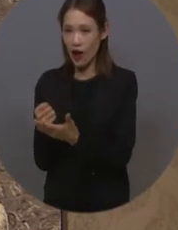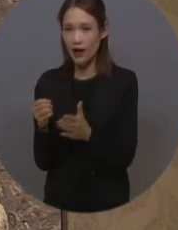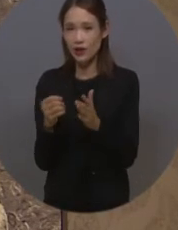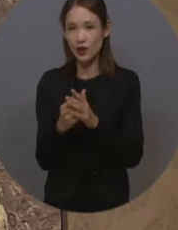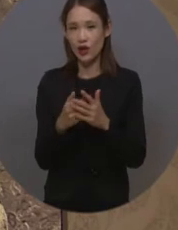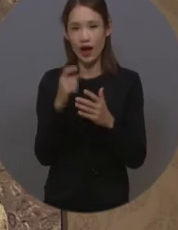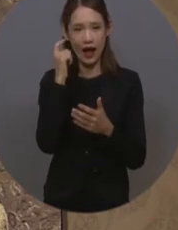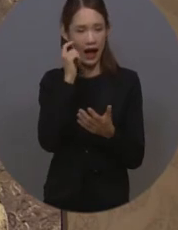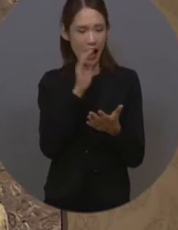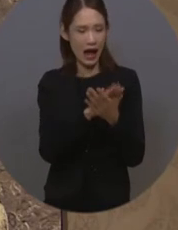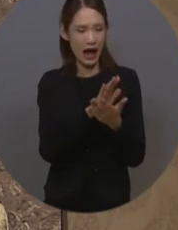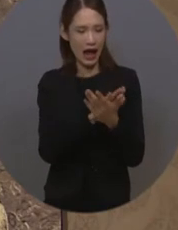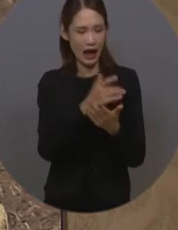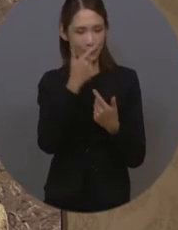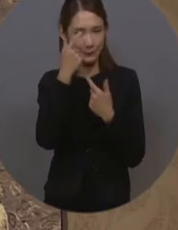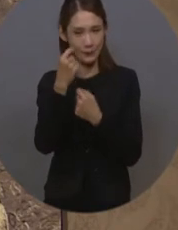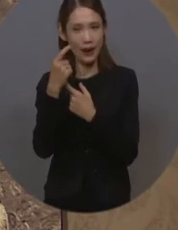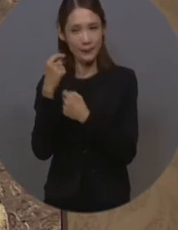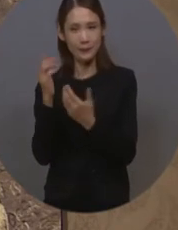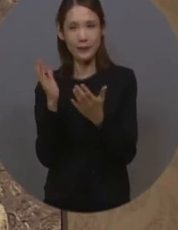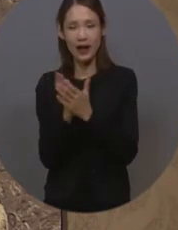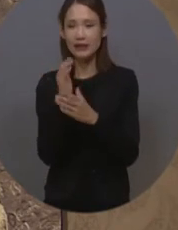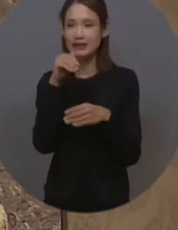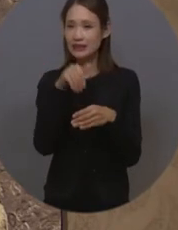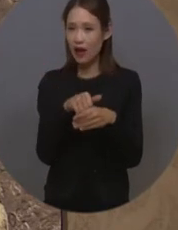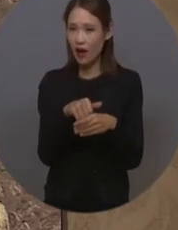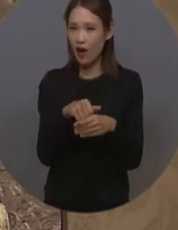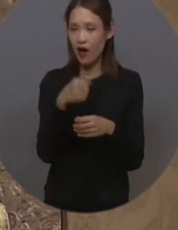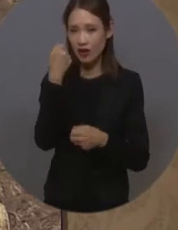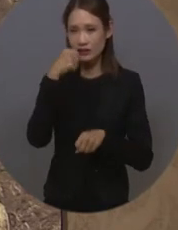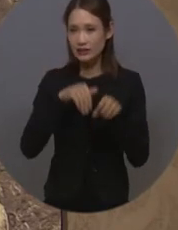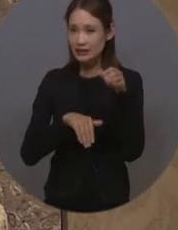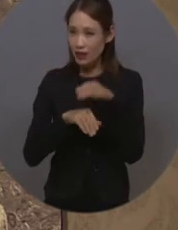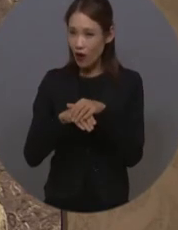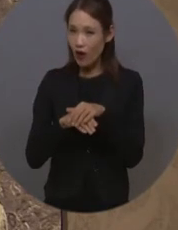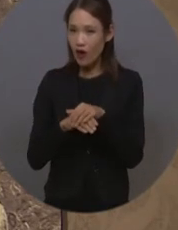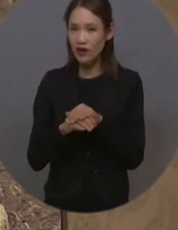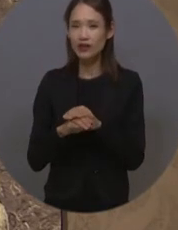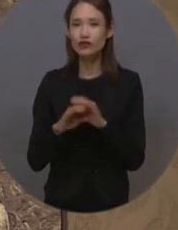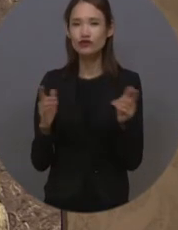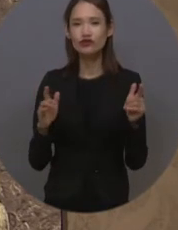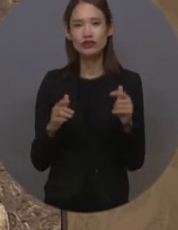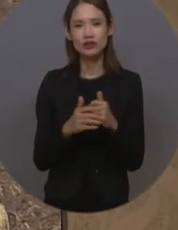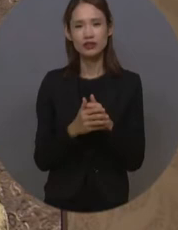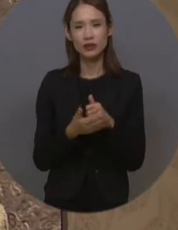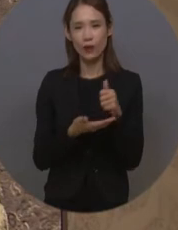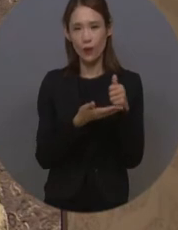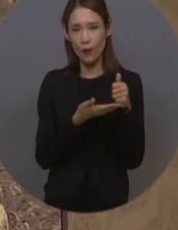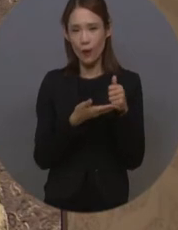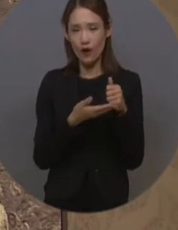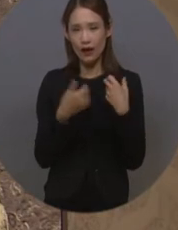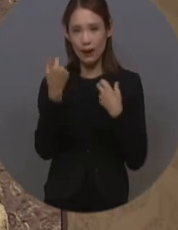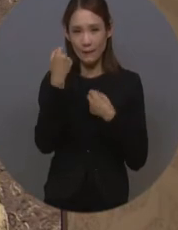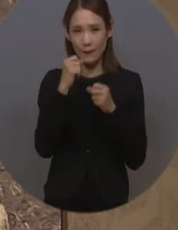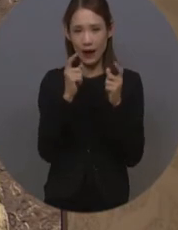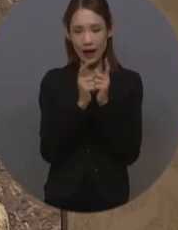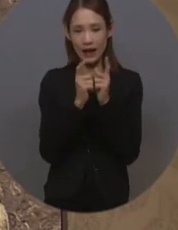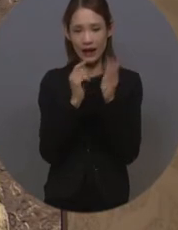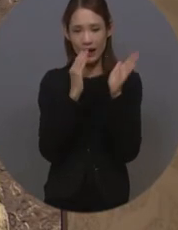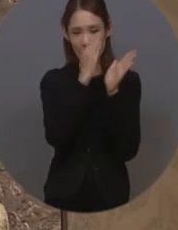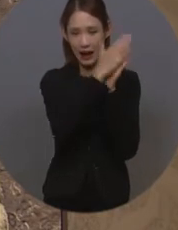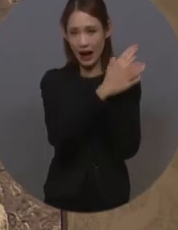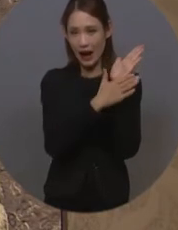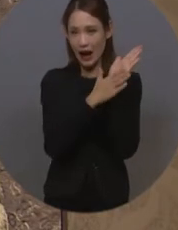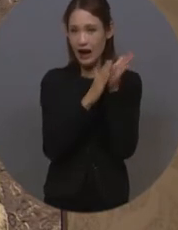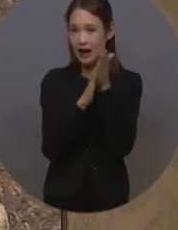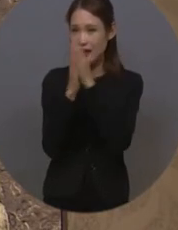신어라 이렇게 판매를 하고 있잖아요. 예. 우리는 고객의 발을 직접 재서 네.